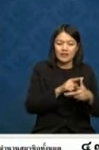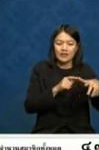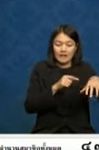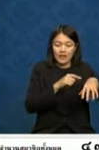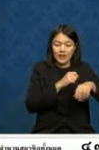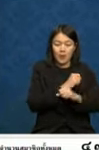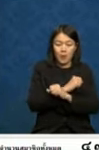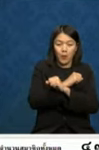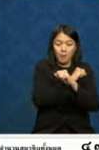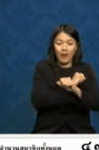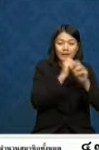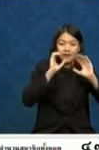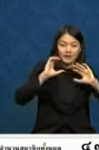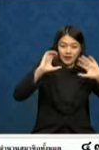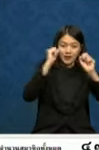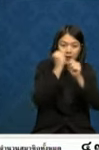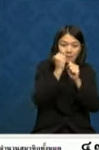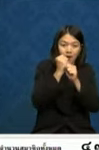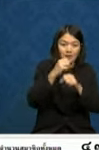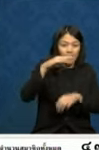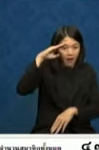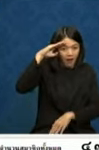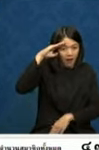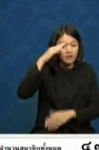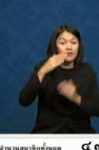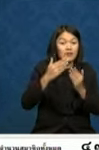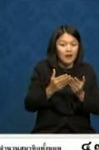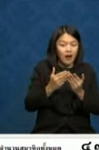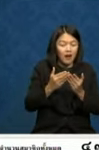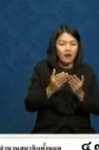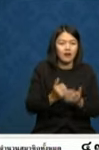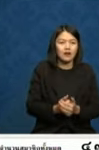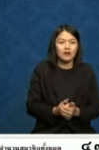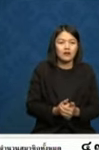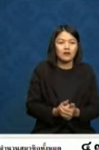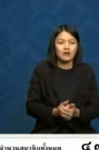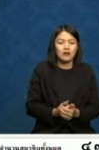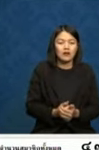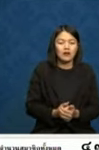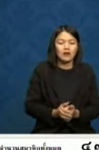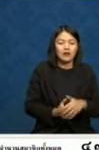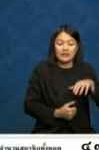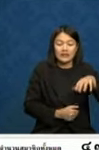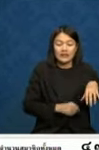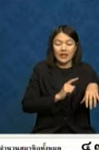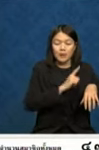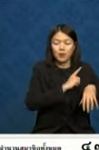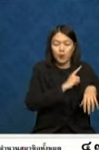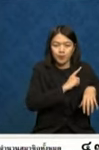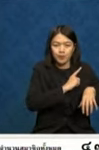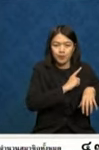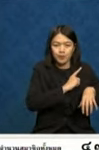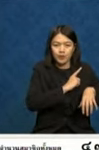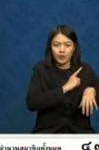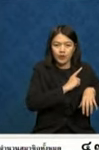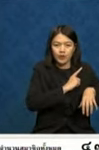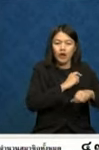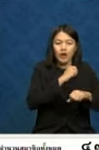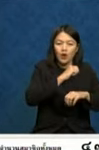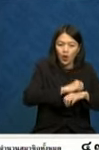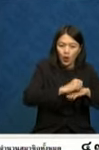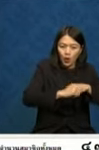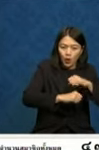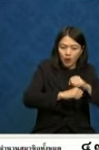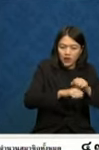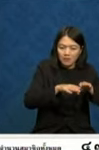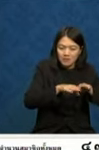ในราชการทหารนะครับตรงนี้คือเป็นเหตุที่ทางสอนชนเองเนี่ยจะเข้าไปก่อสร้างเนี่ยเป็นเ